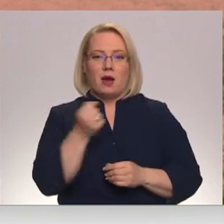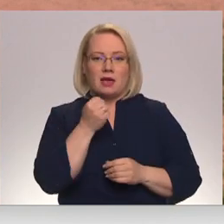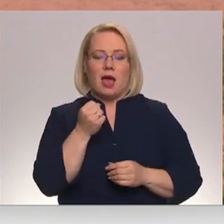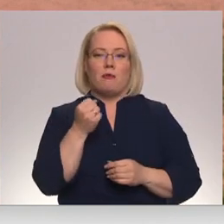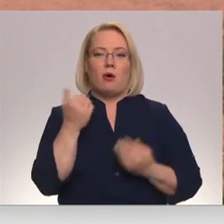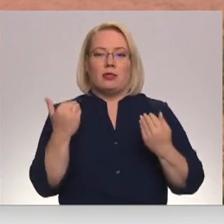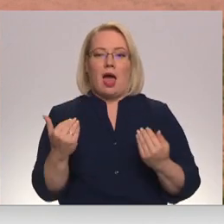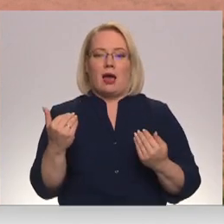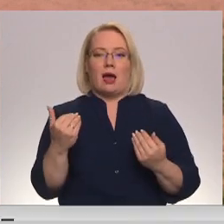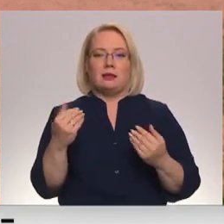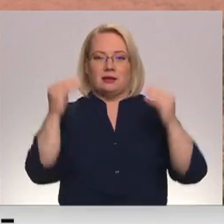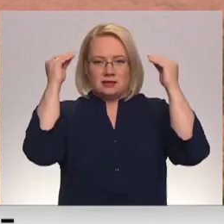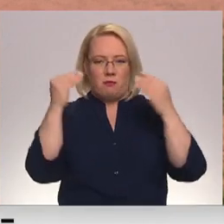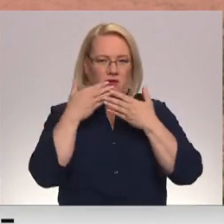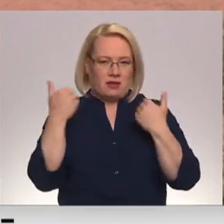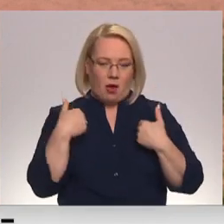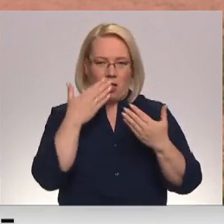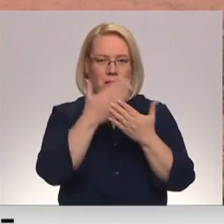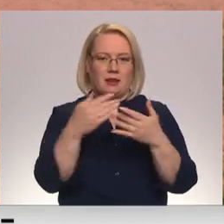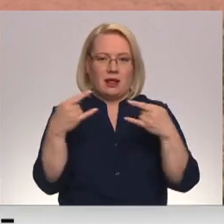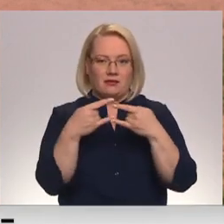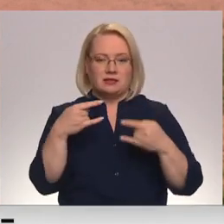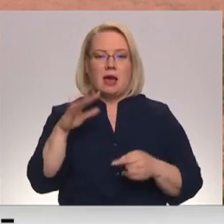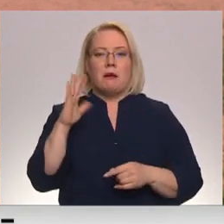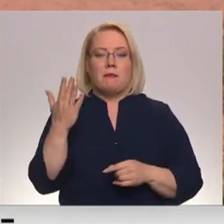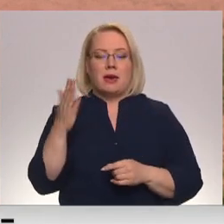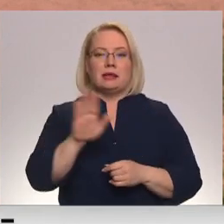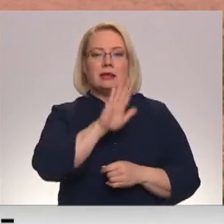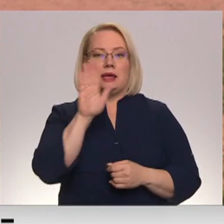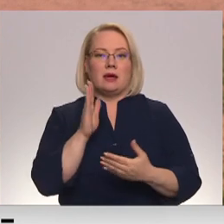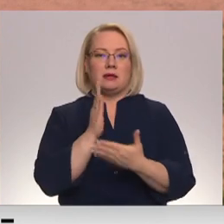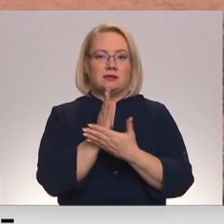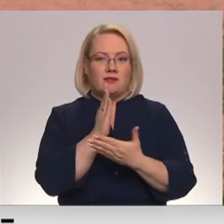varbūt neliek, bet es tomēr esmu par to, ka dienas vidū